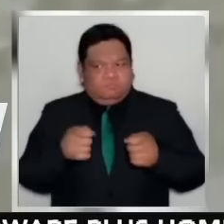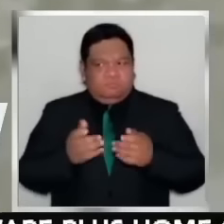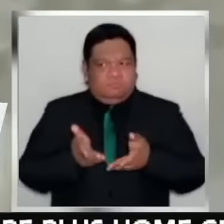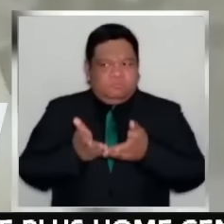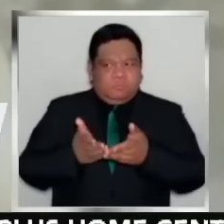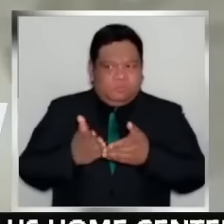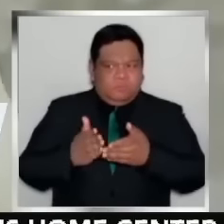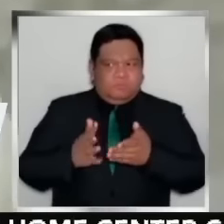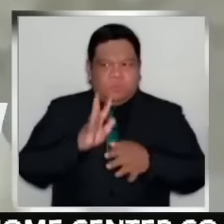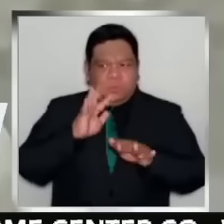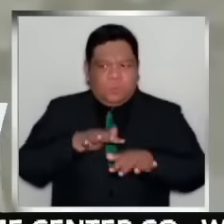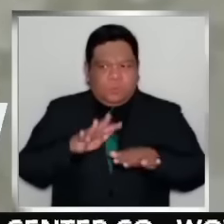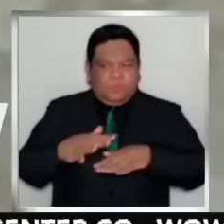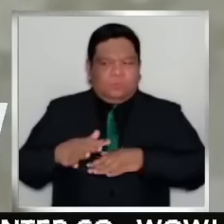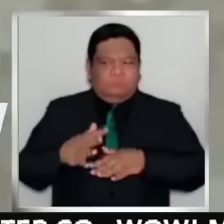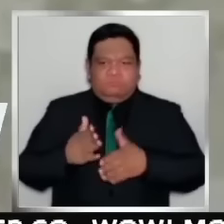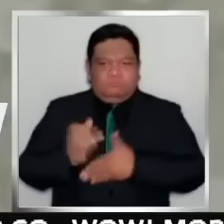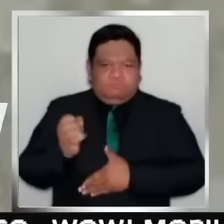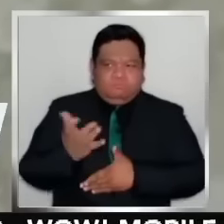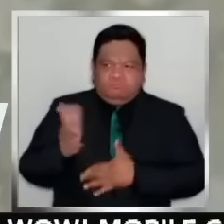to.